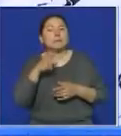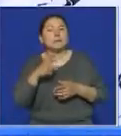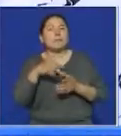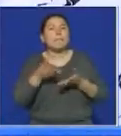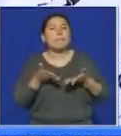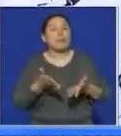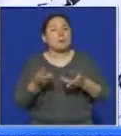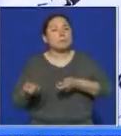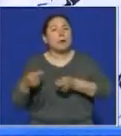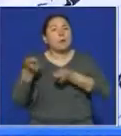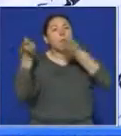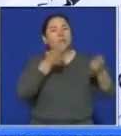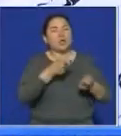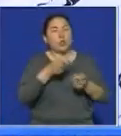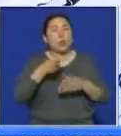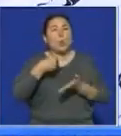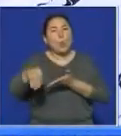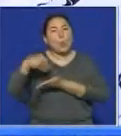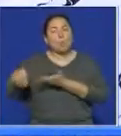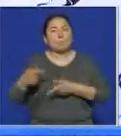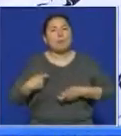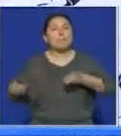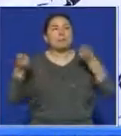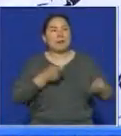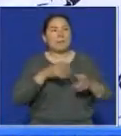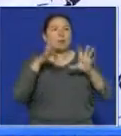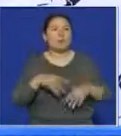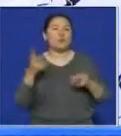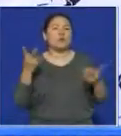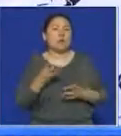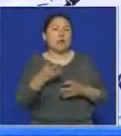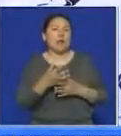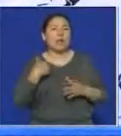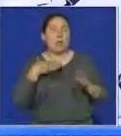Сосын тамақтарын ішіне қосатын қоспалары, ұмдарын. Бәрін әкеліп керекті жарақтың бәрін түгелін.